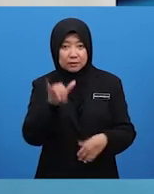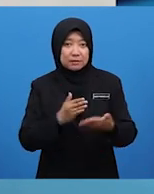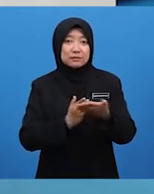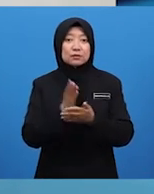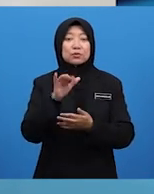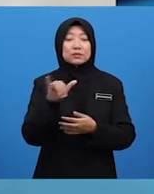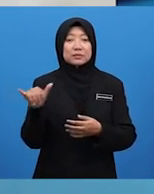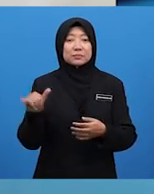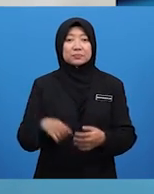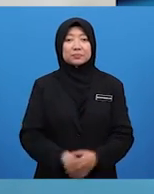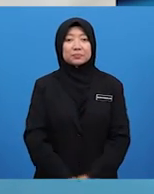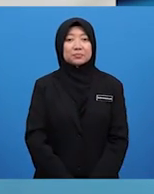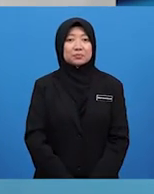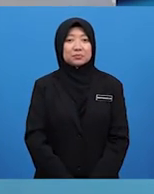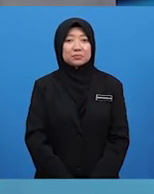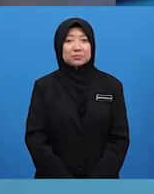seterusnya.